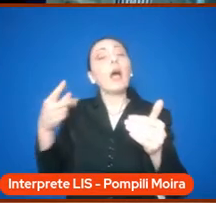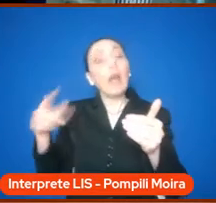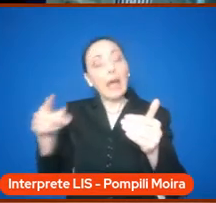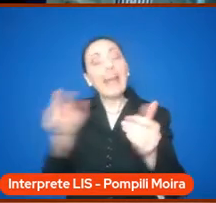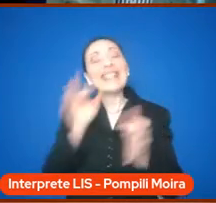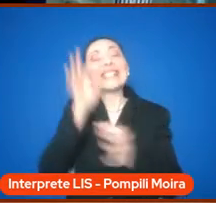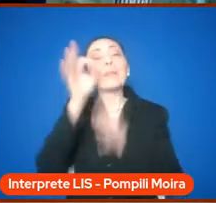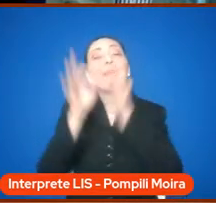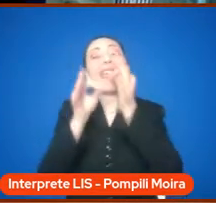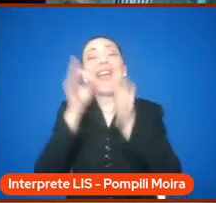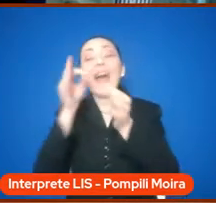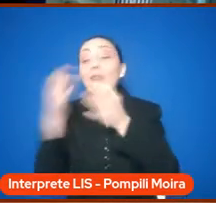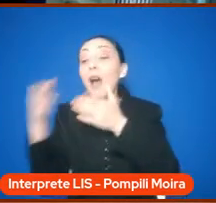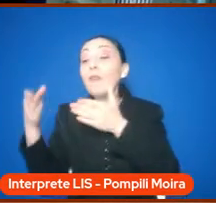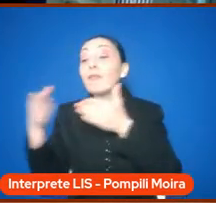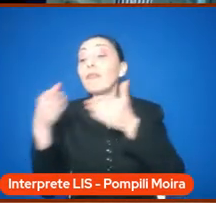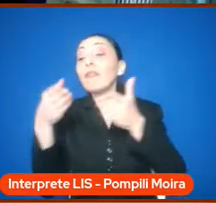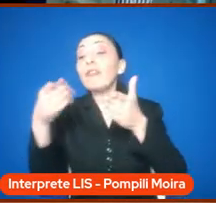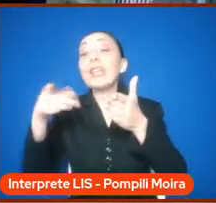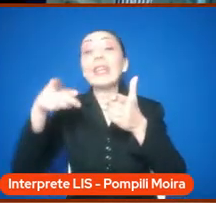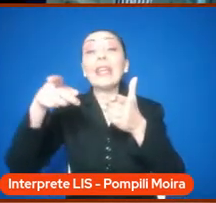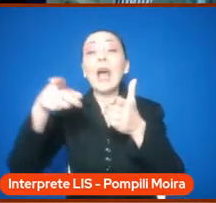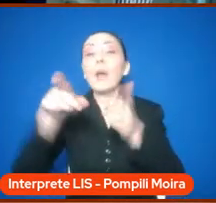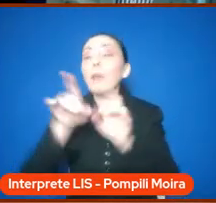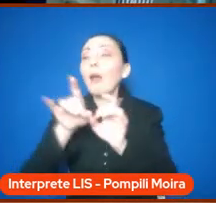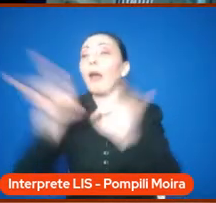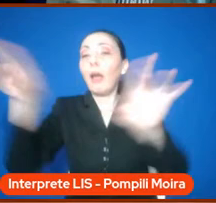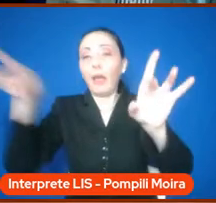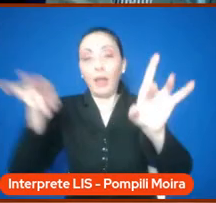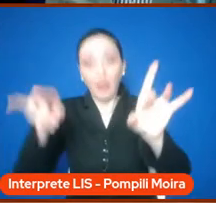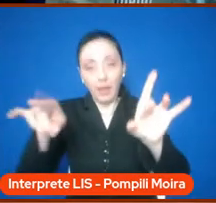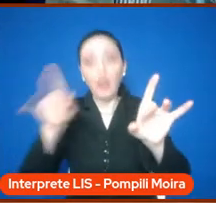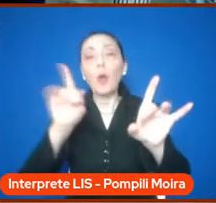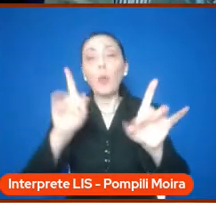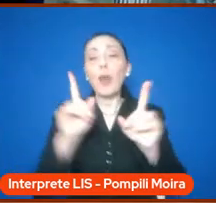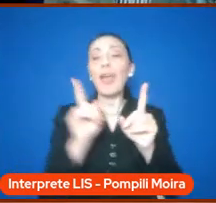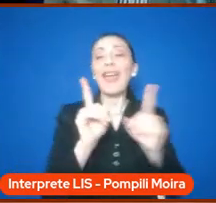per uscire, l'ecologia integrale.